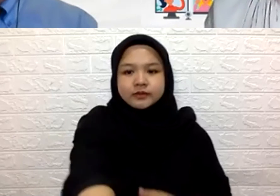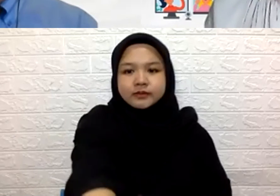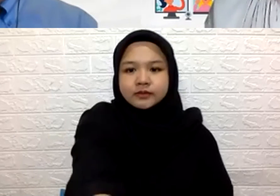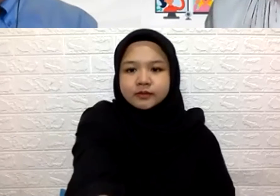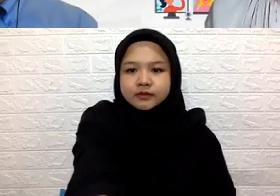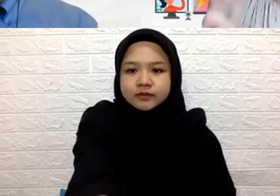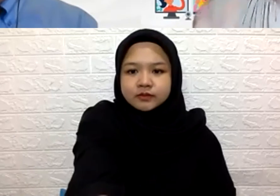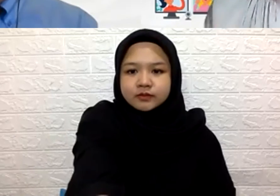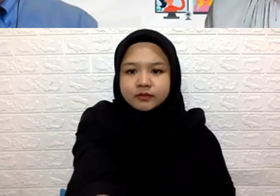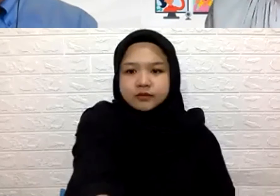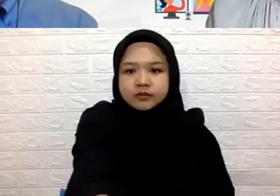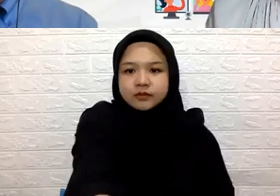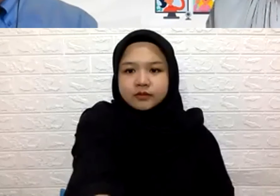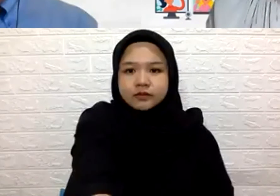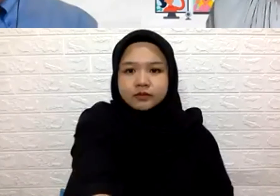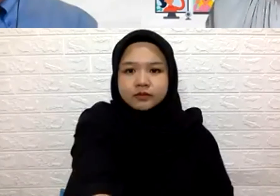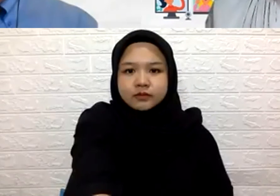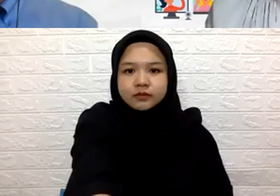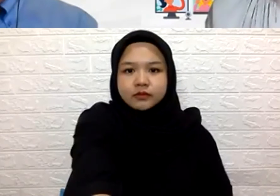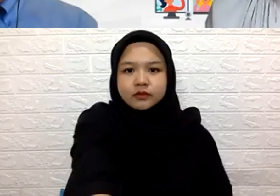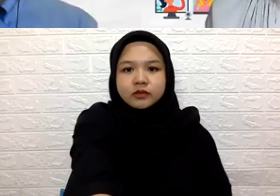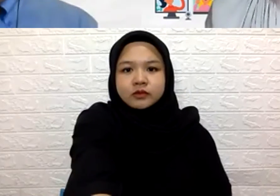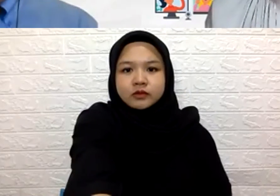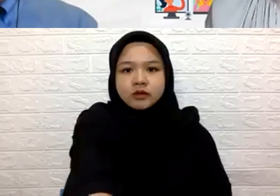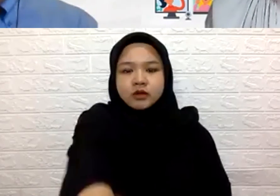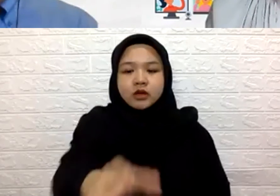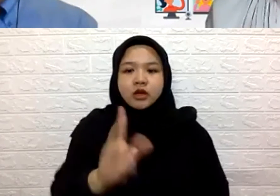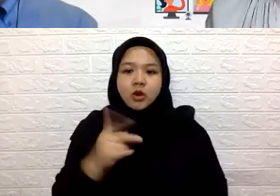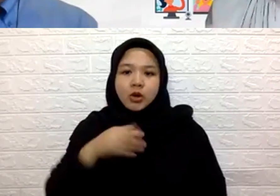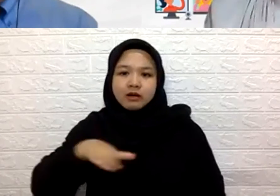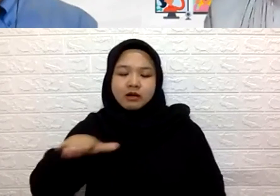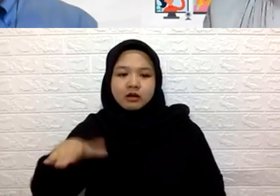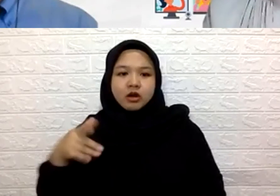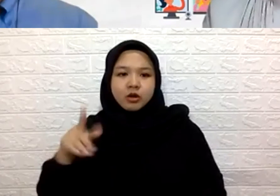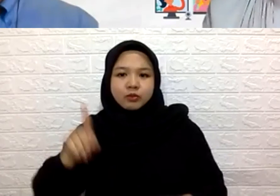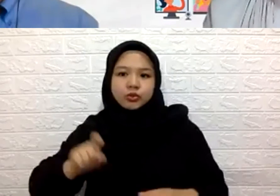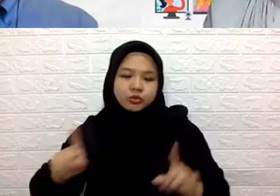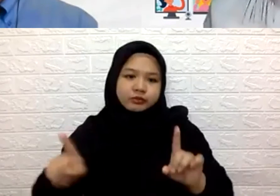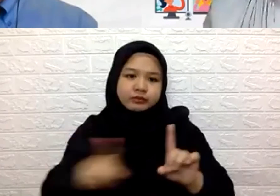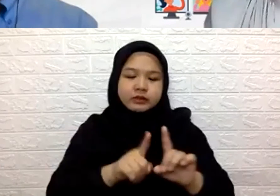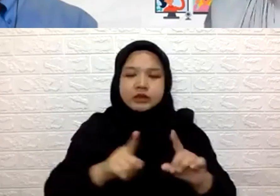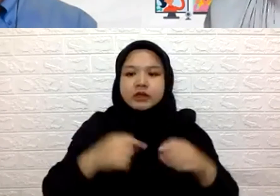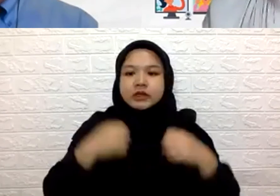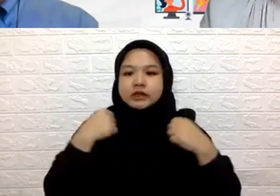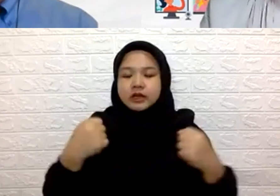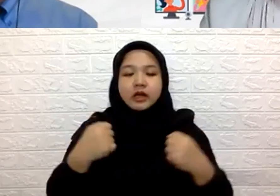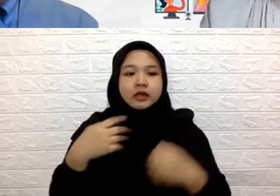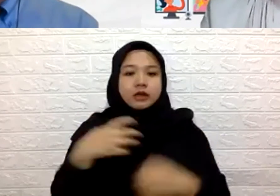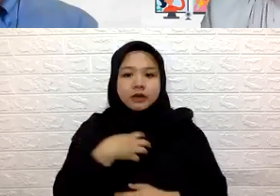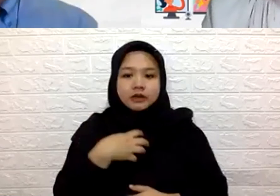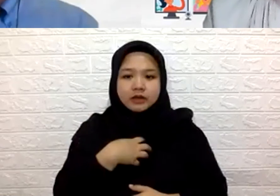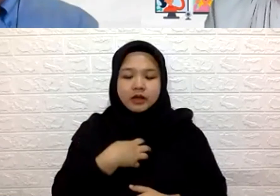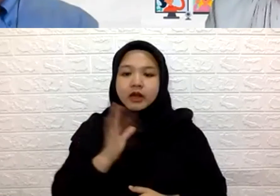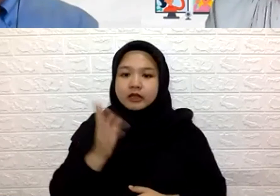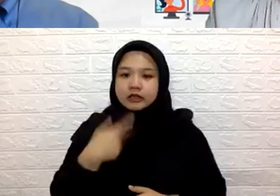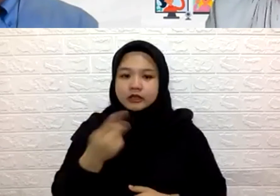adalah untuk anak-anak yang membutuhkan dampingan kesehatan mental. Nah, ini juga poin menarik ya, karena nanti kita ada sesi